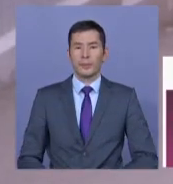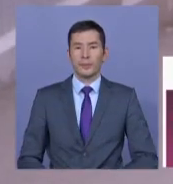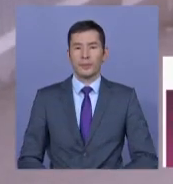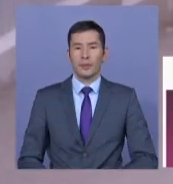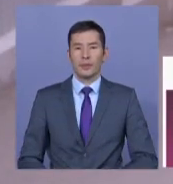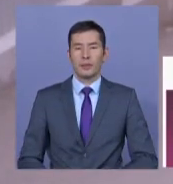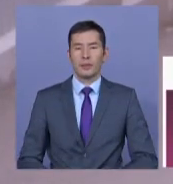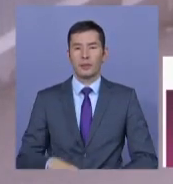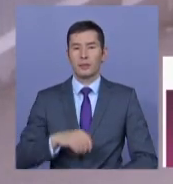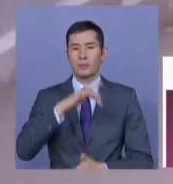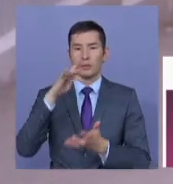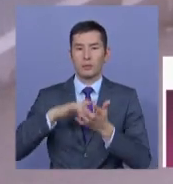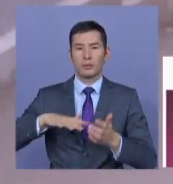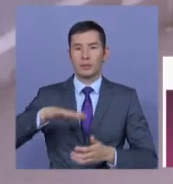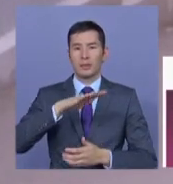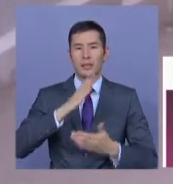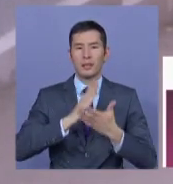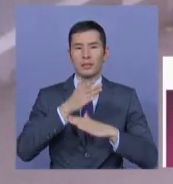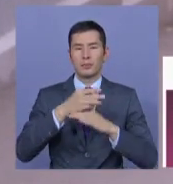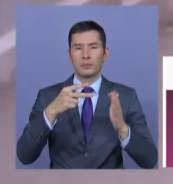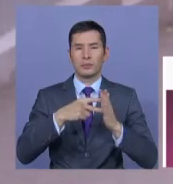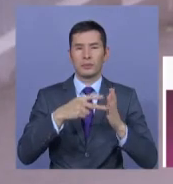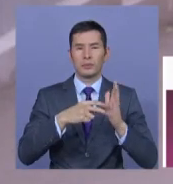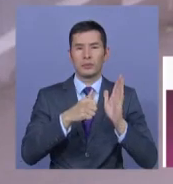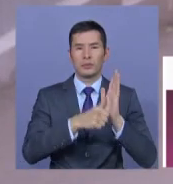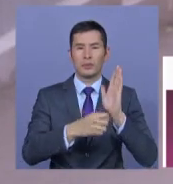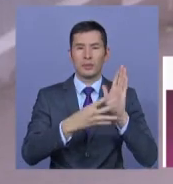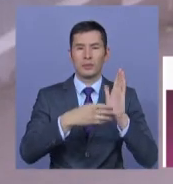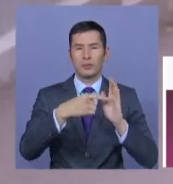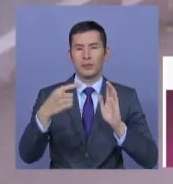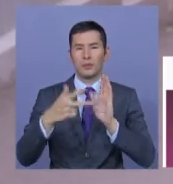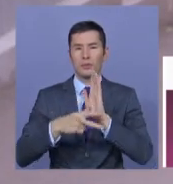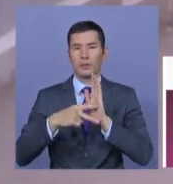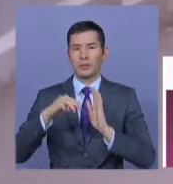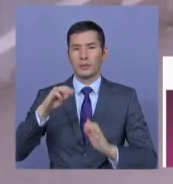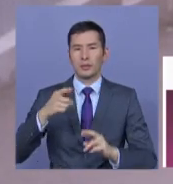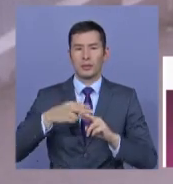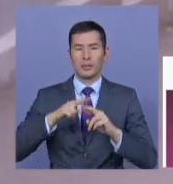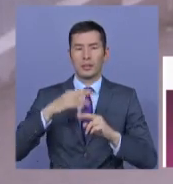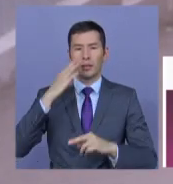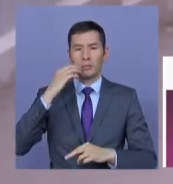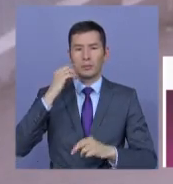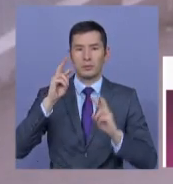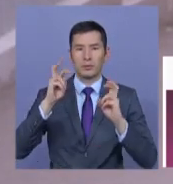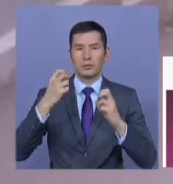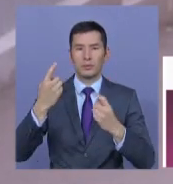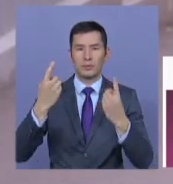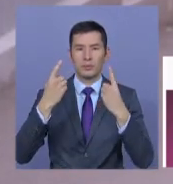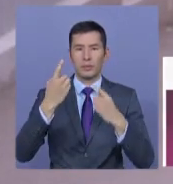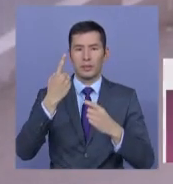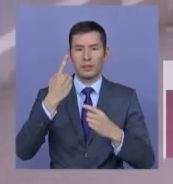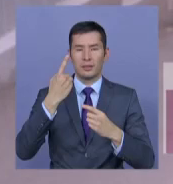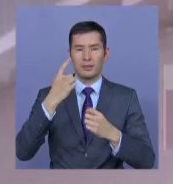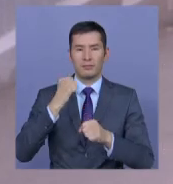болса, қалада орташа баға 69-дан 80 теңге аралығында. Алматыда негізгі өндірушілер ретінде бір ірі және 4 орташа наубайхана